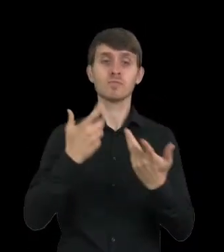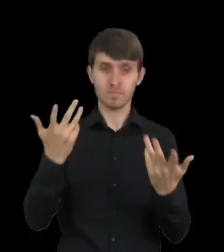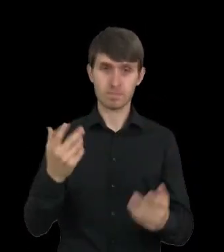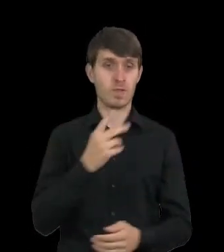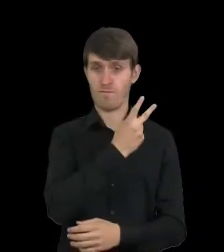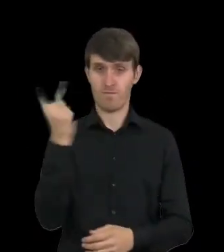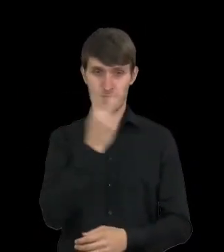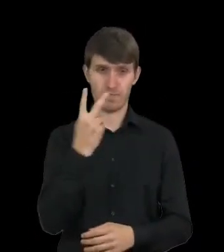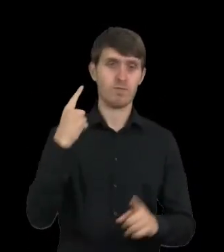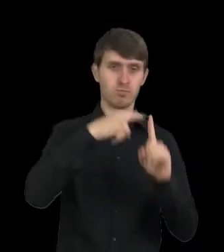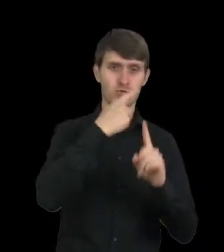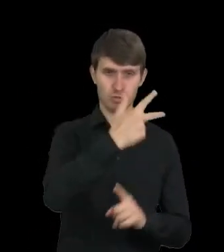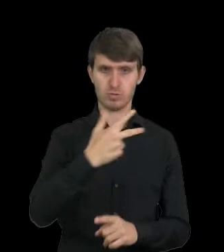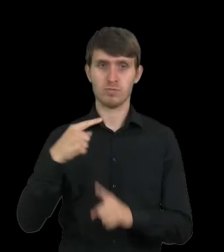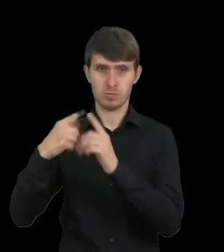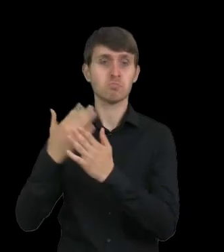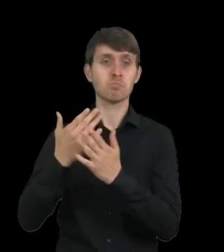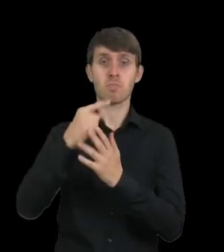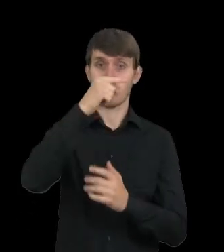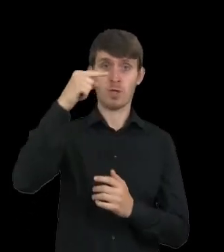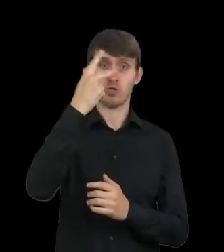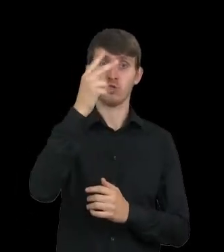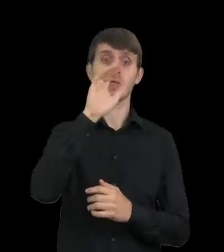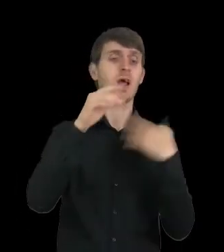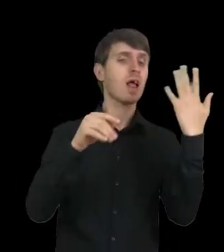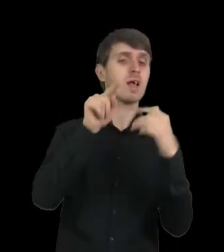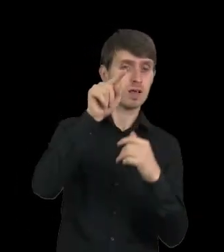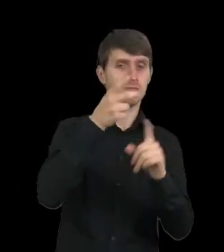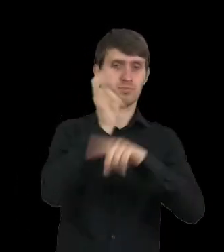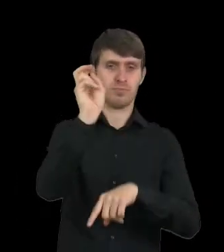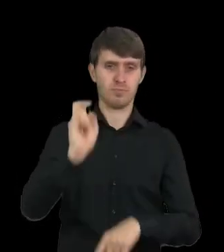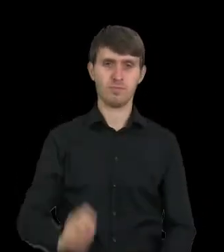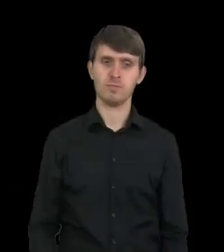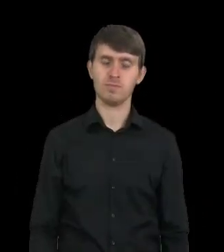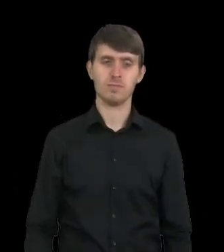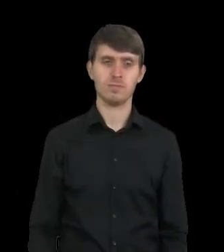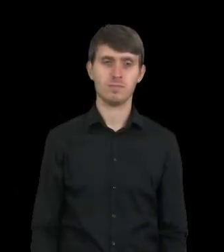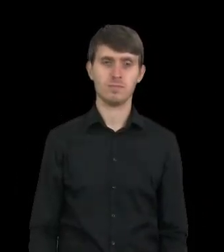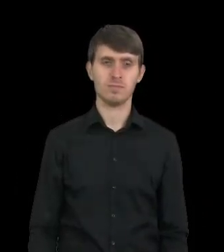Zacznijmy od dodania 3 do obu stron, aby pozbyć się tego minus 3 po lewej stronie.